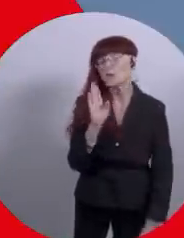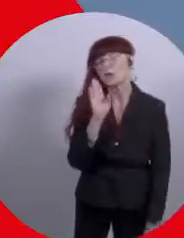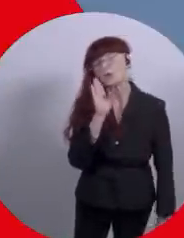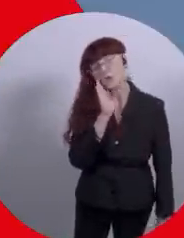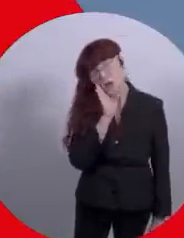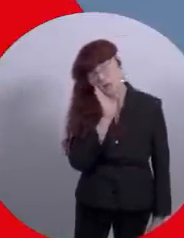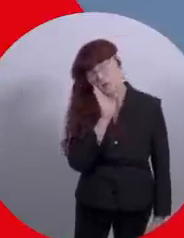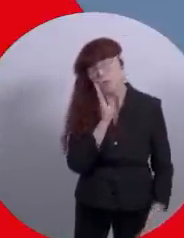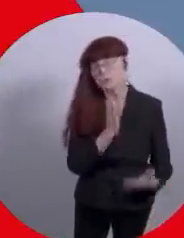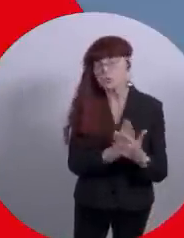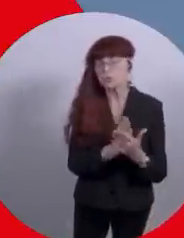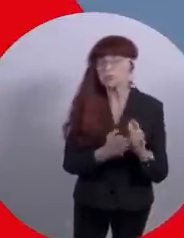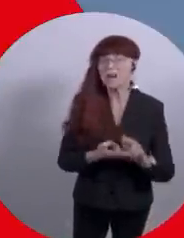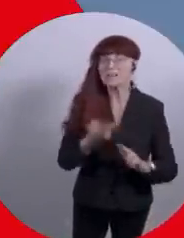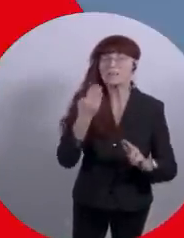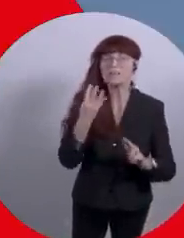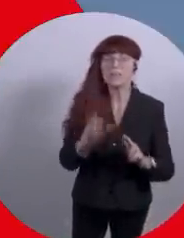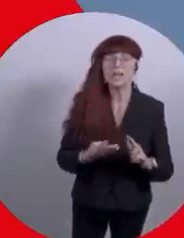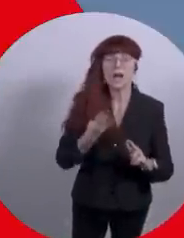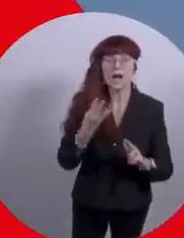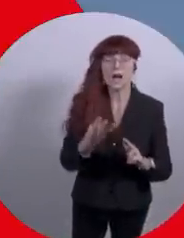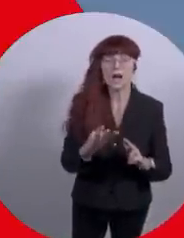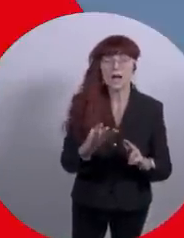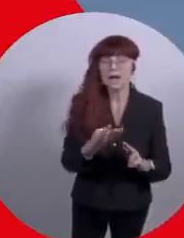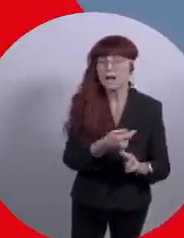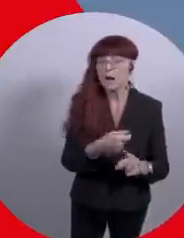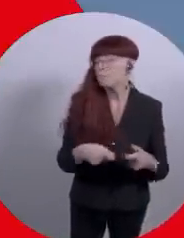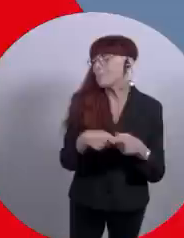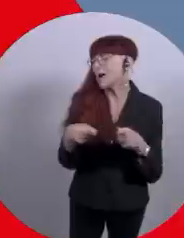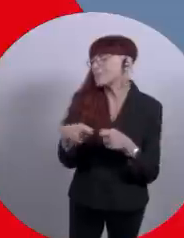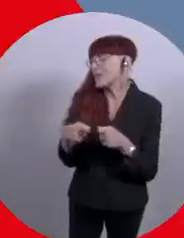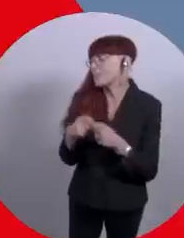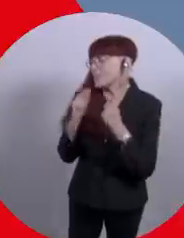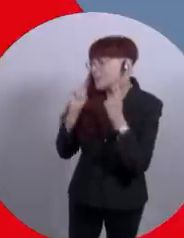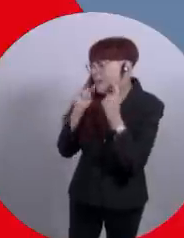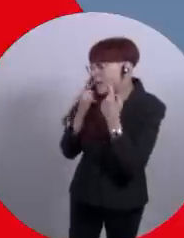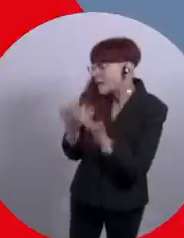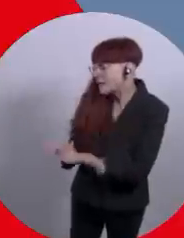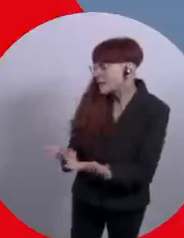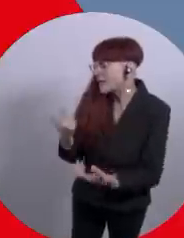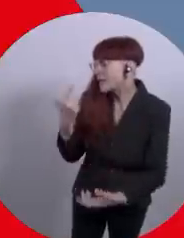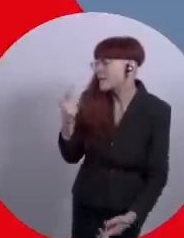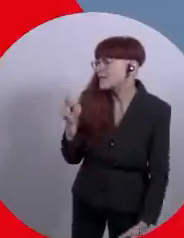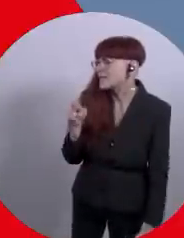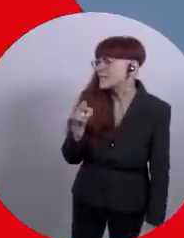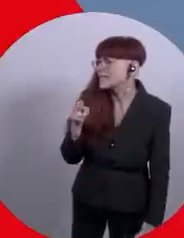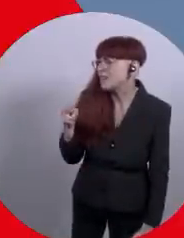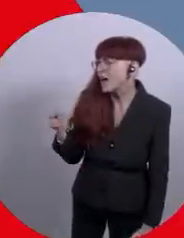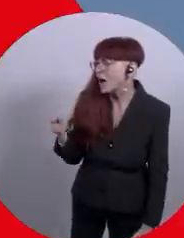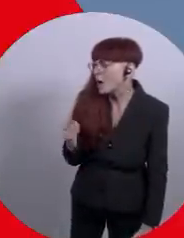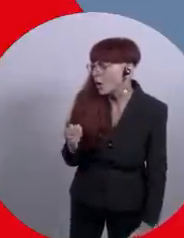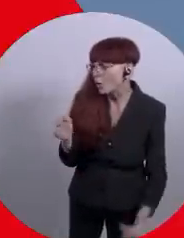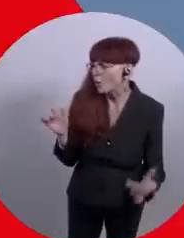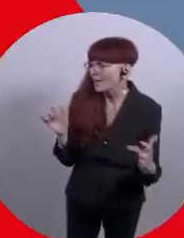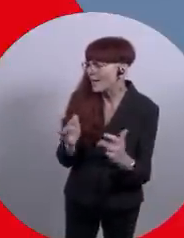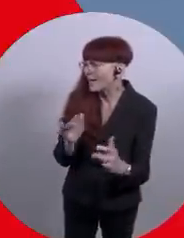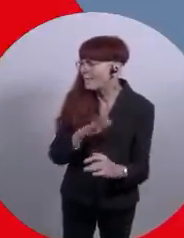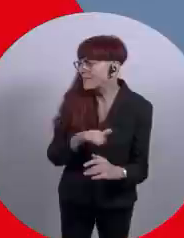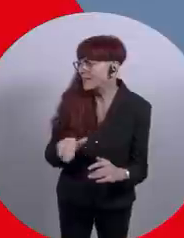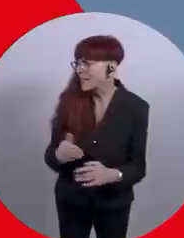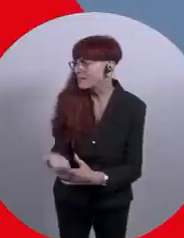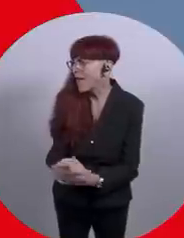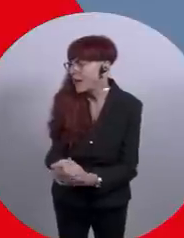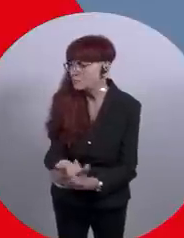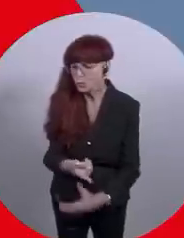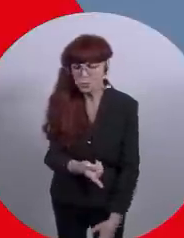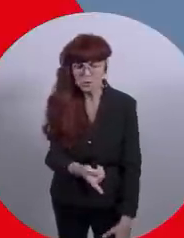vier Jahren die Maßnahmen die sie setzen sind lächerlich sehr schlechter Witz zwei Euro und Kinderarmut zu bekämpfen das ist doch